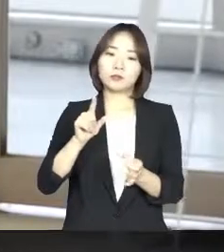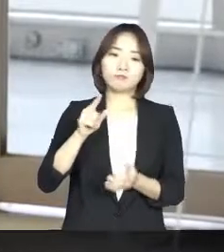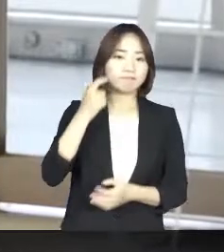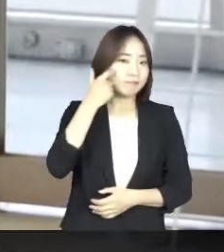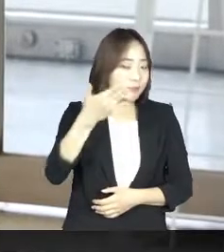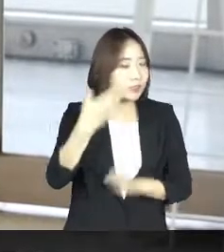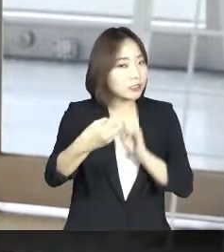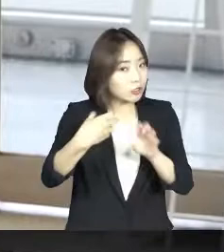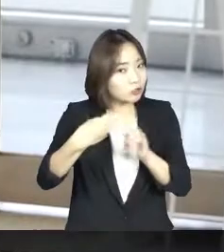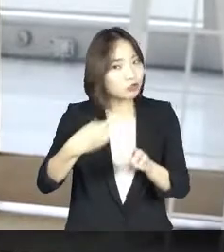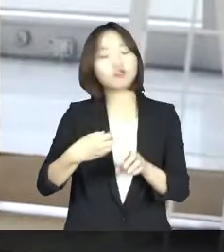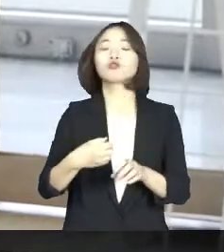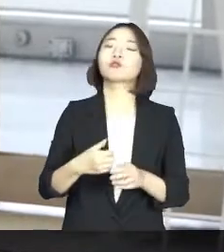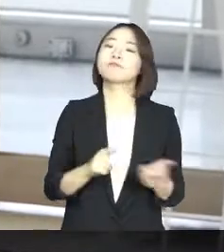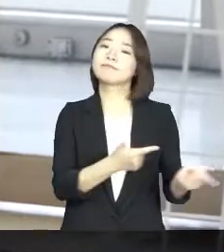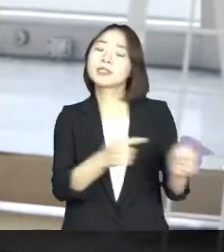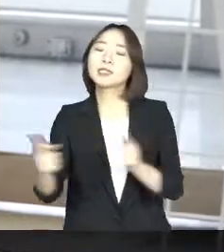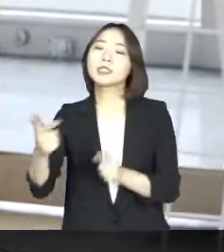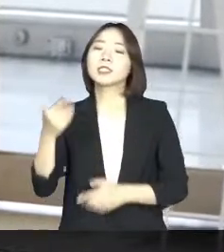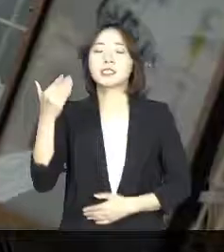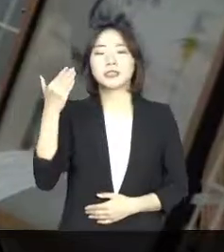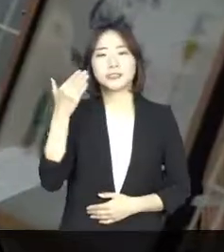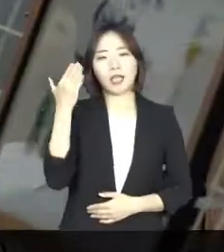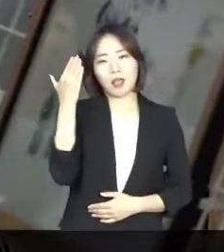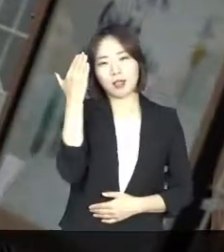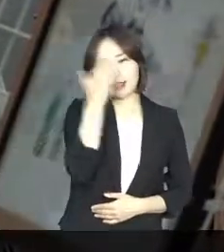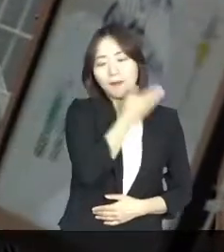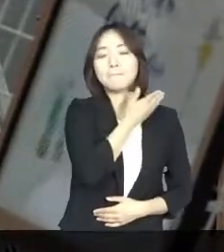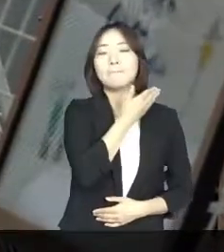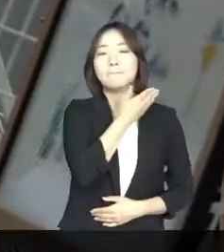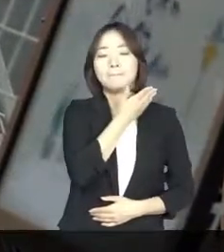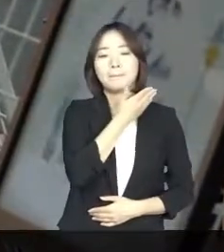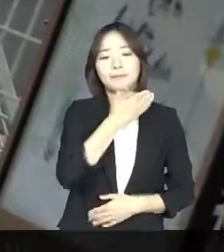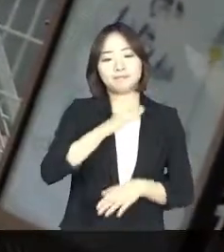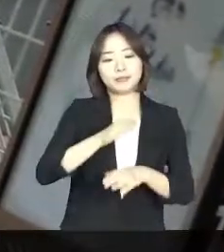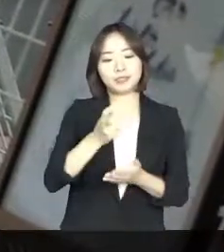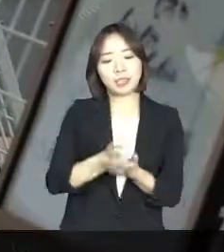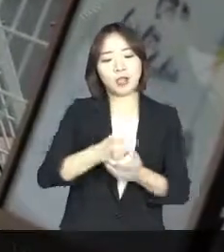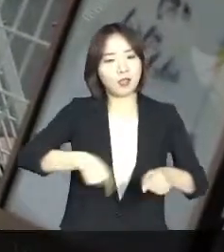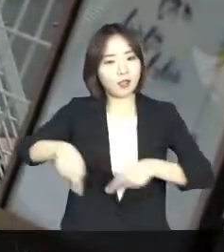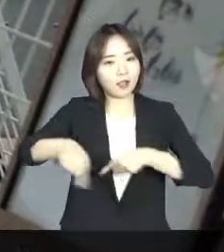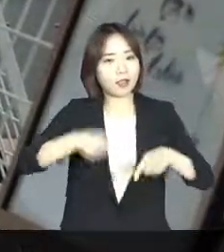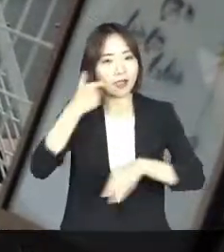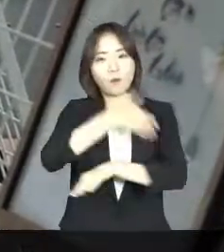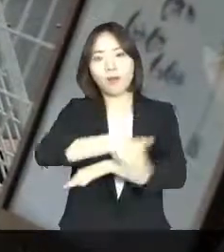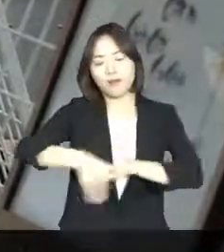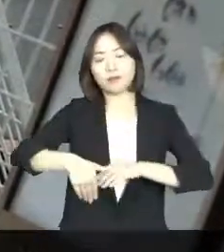아카데미, 공직 감찰 강화 등 다양한 청렴 시책을 추진할 계획입니다.